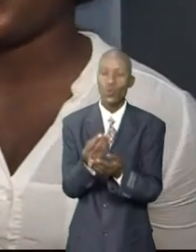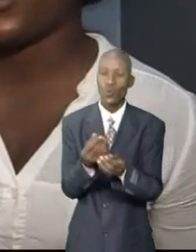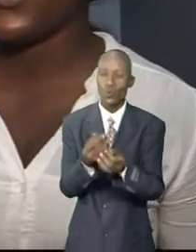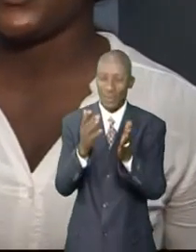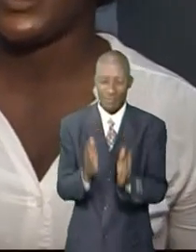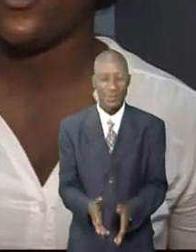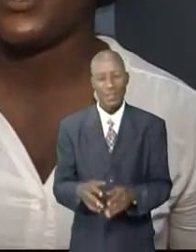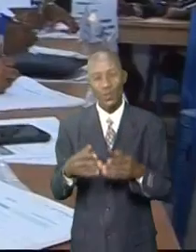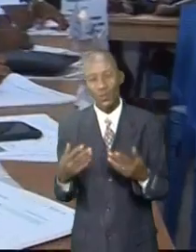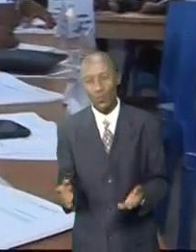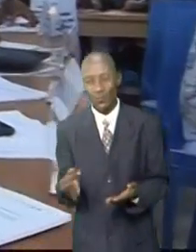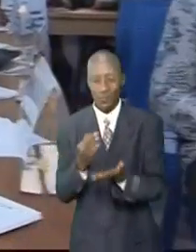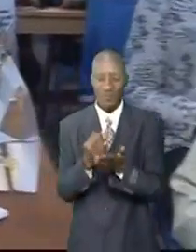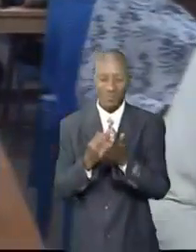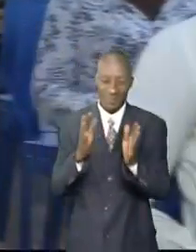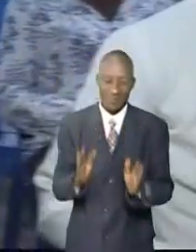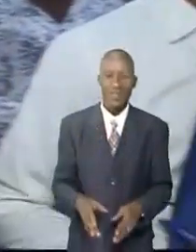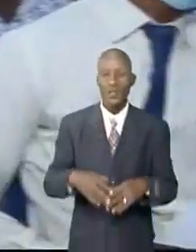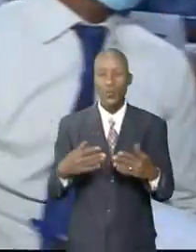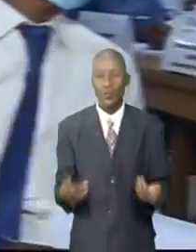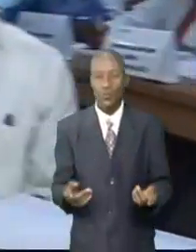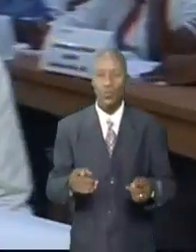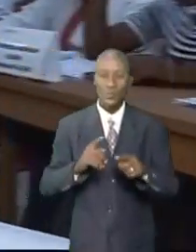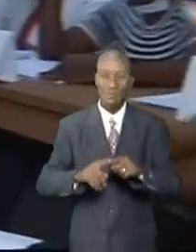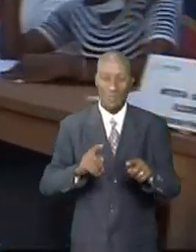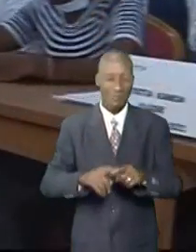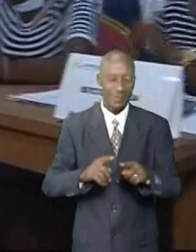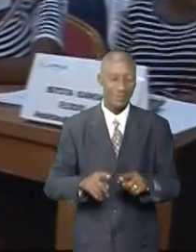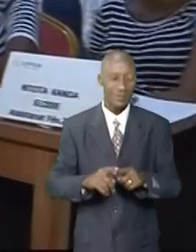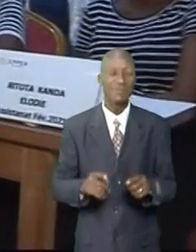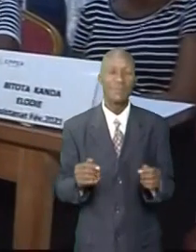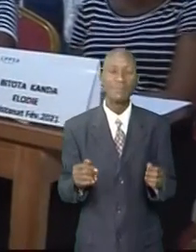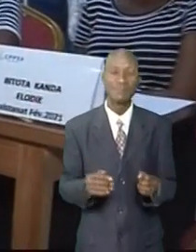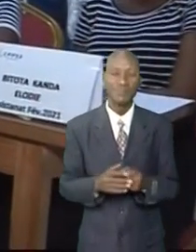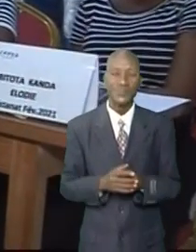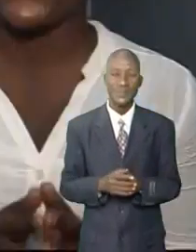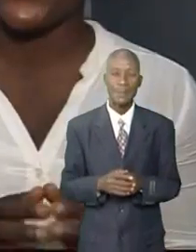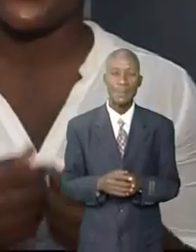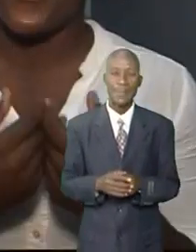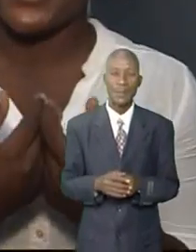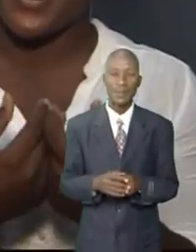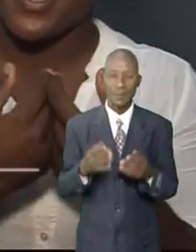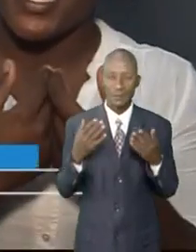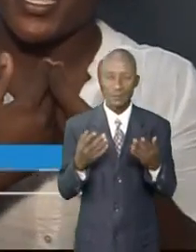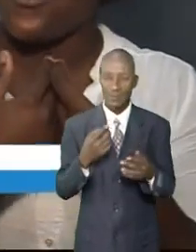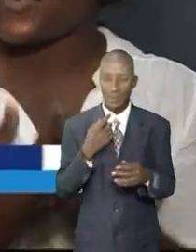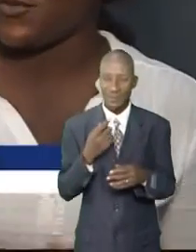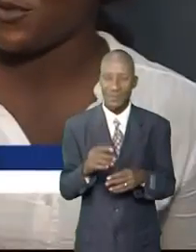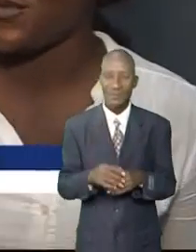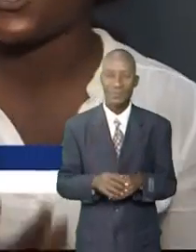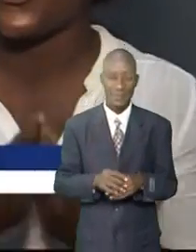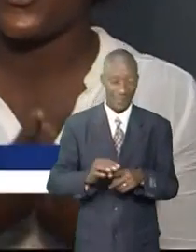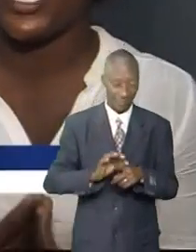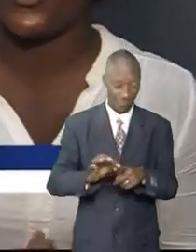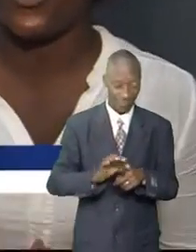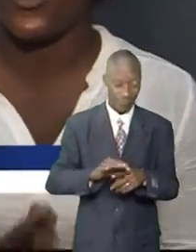faire cette formation, c'est d'abord vis-à-vis à mes objectifs, à mes ambitions. Et en travers cette formation, déjà, c'est l'ouverture,